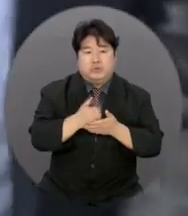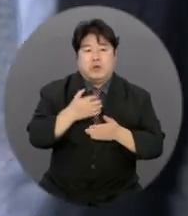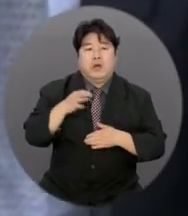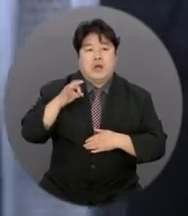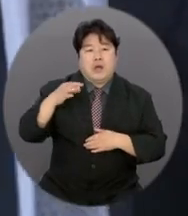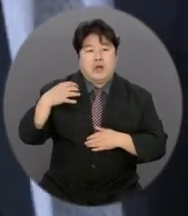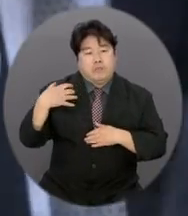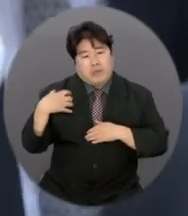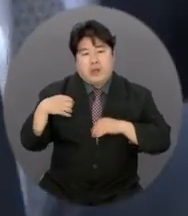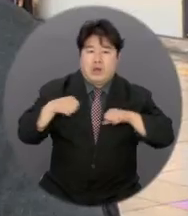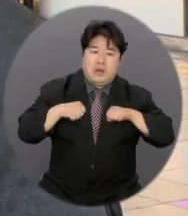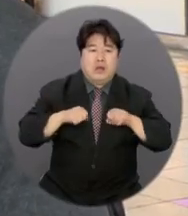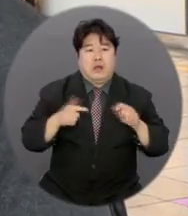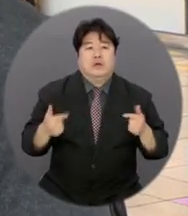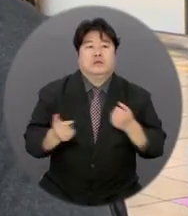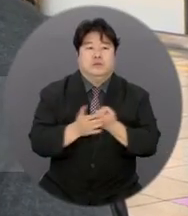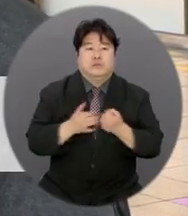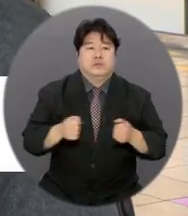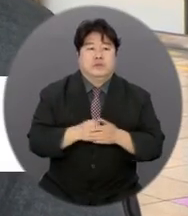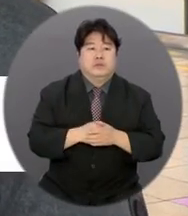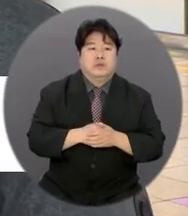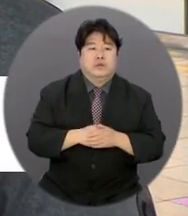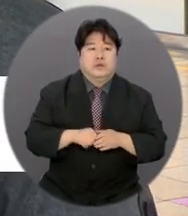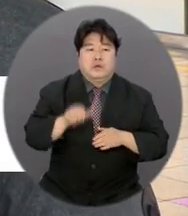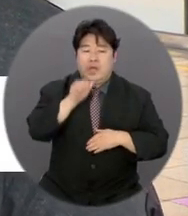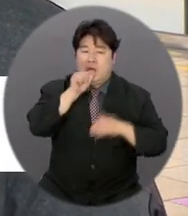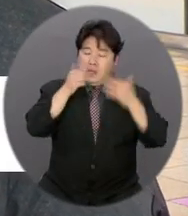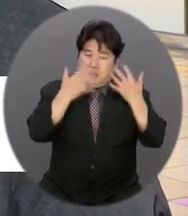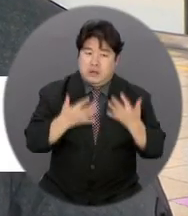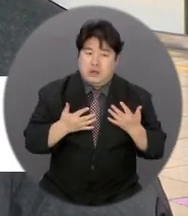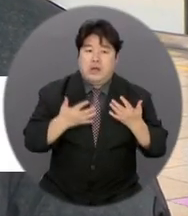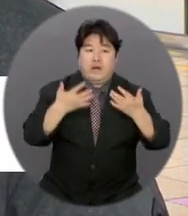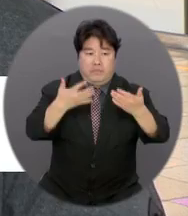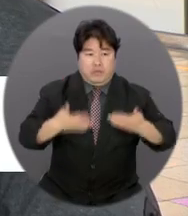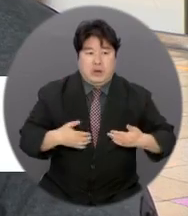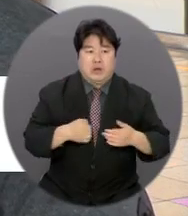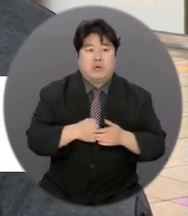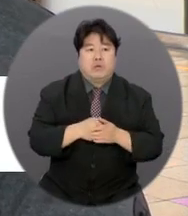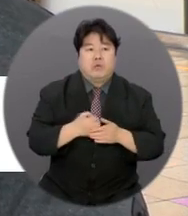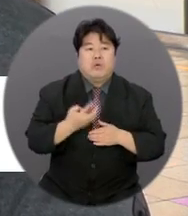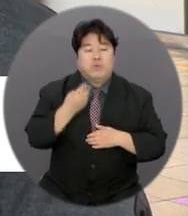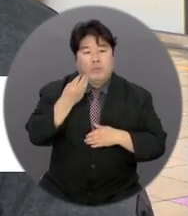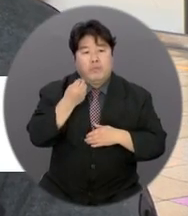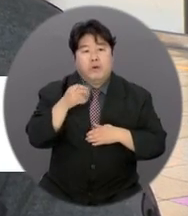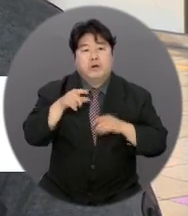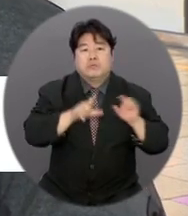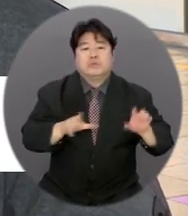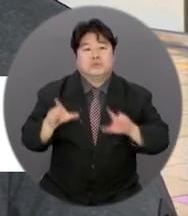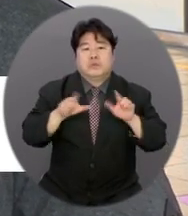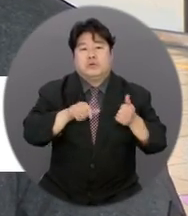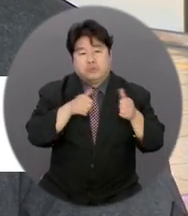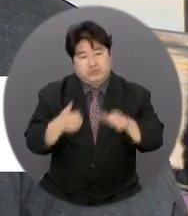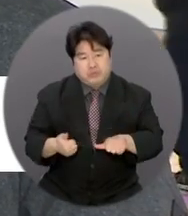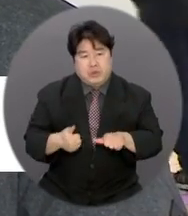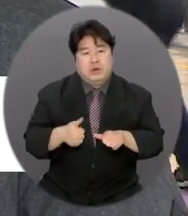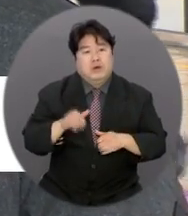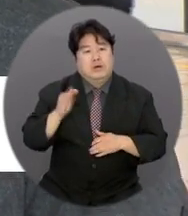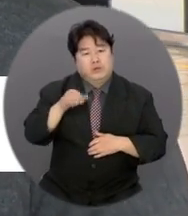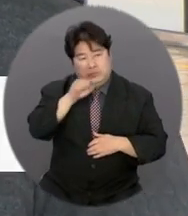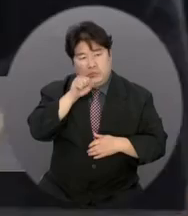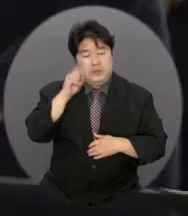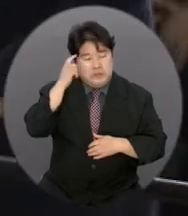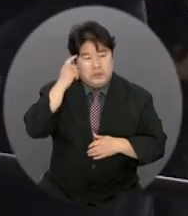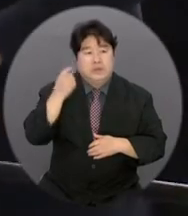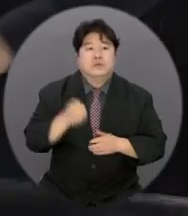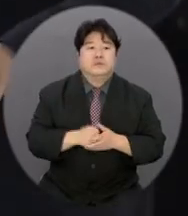치르지 않았기 때문입니다. 징역형을 받고 감옥에서 몇 개월이라도 몇 개월 살고 죽어야지 않았는가 이런 생각을